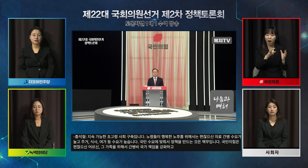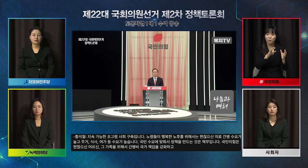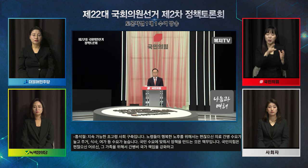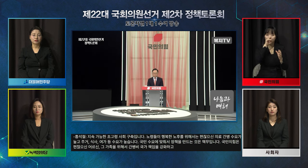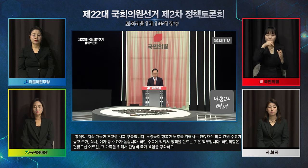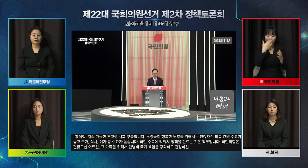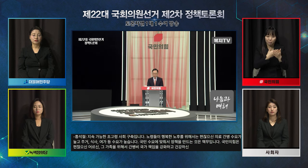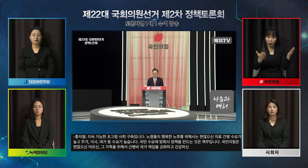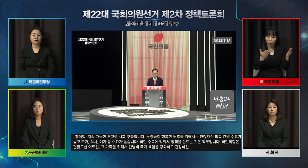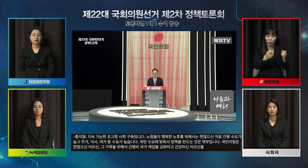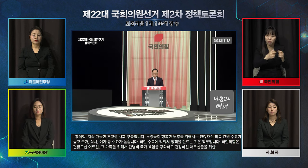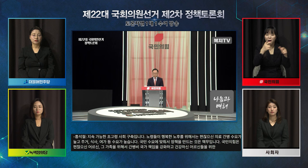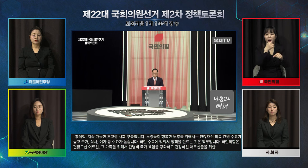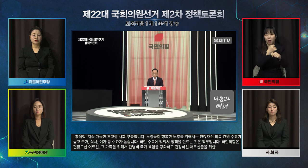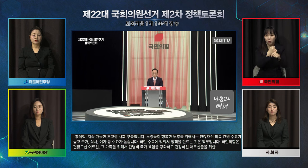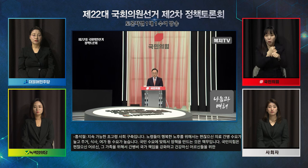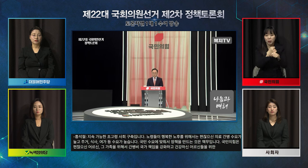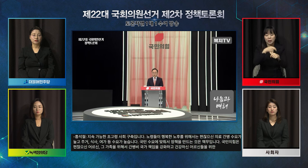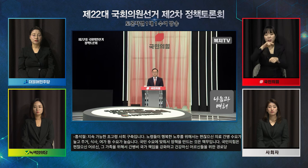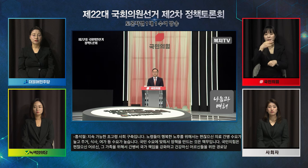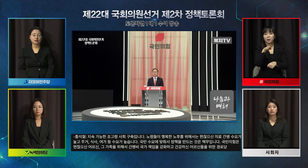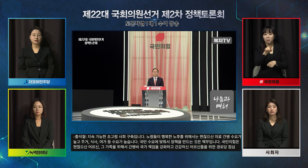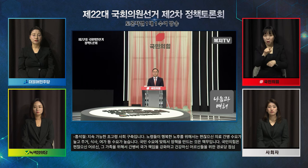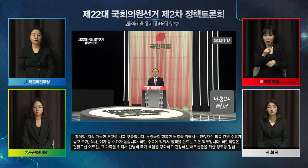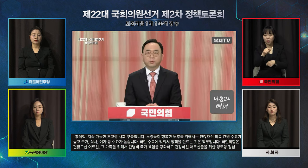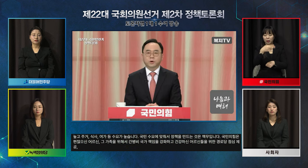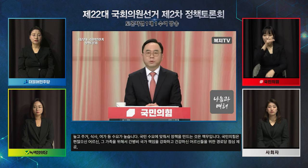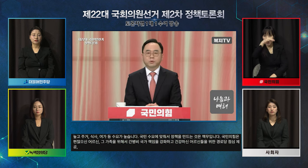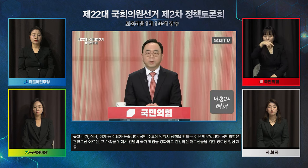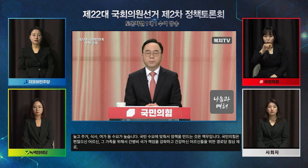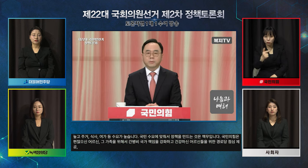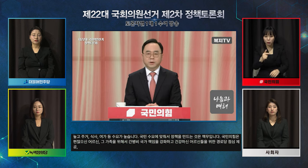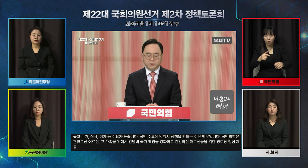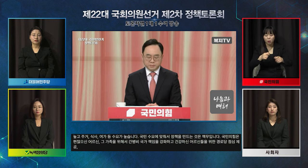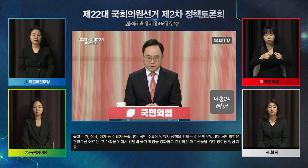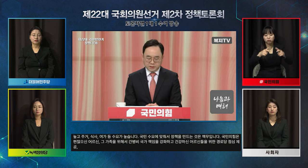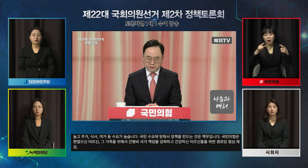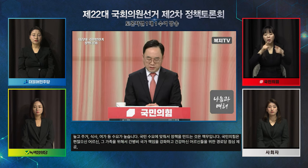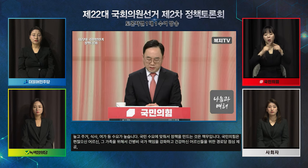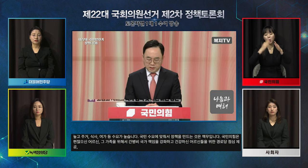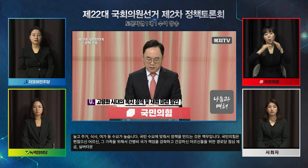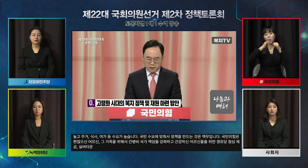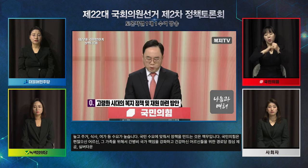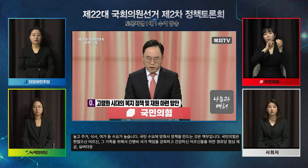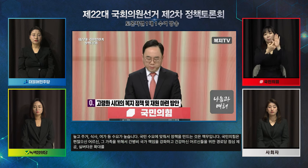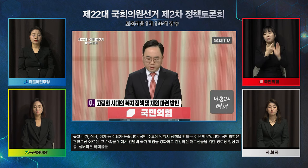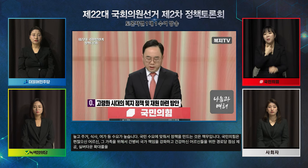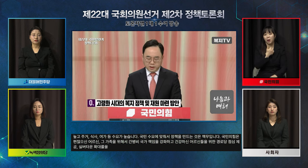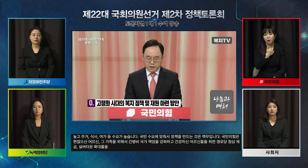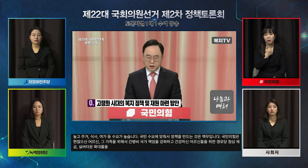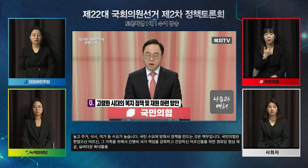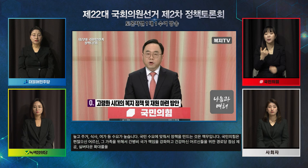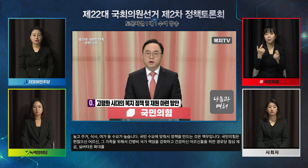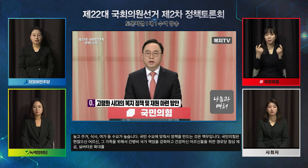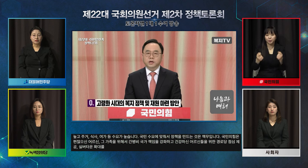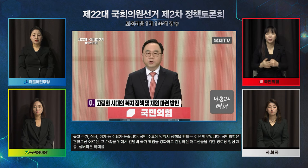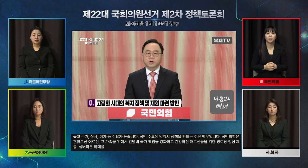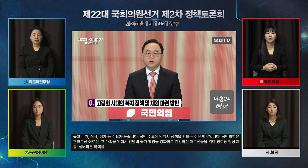제공을 확대하고 실버타운 확대 방안을 대표 공약으로 발표한 바가 있습니다. 이와 함께